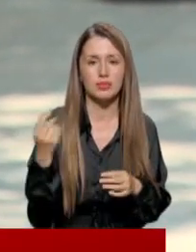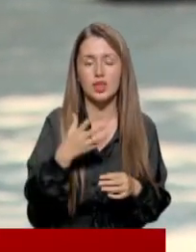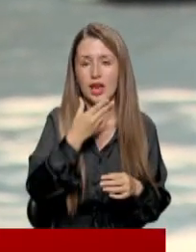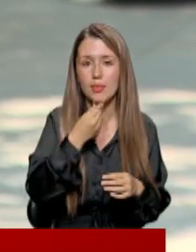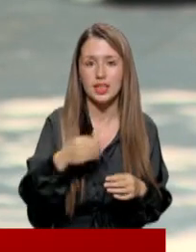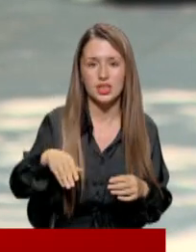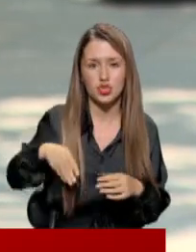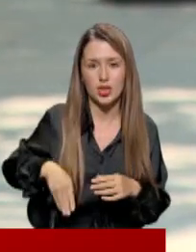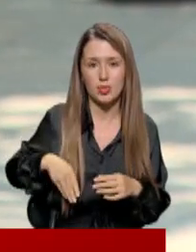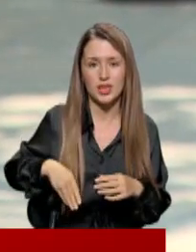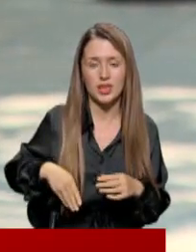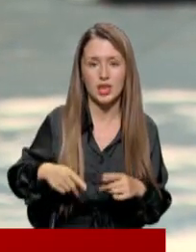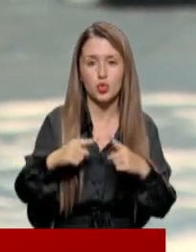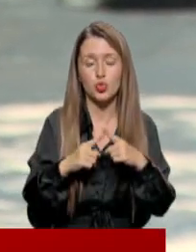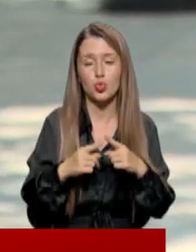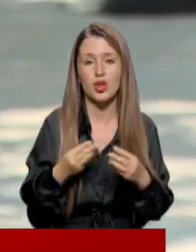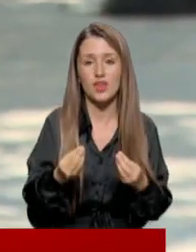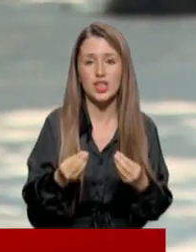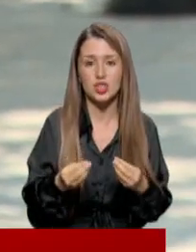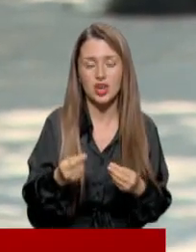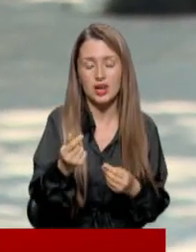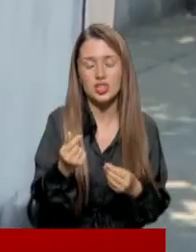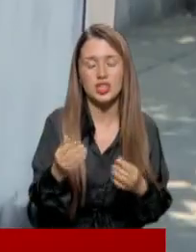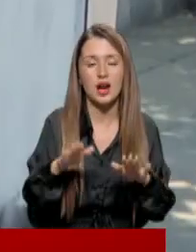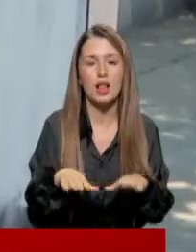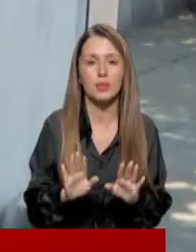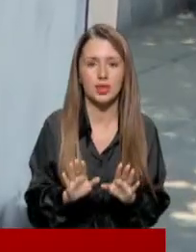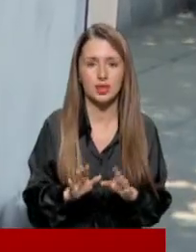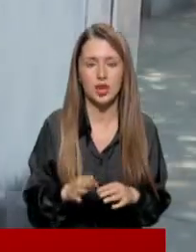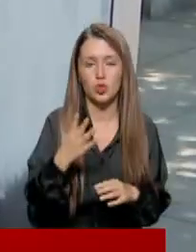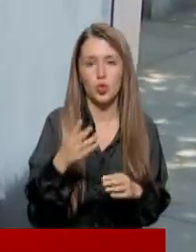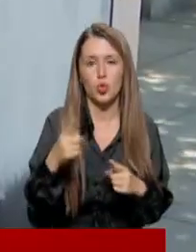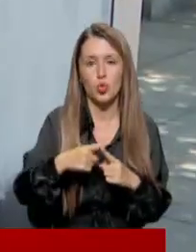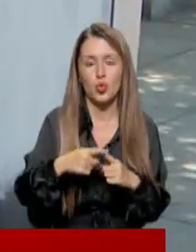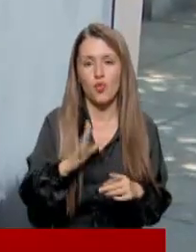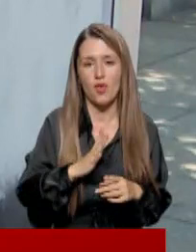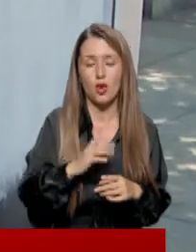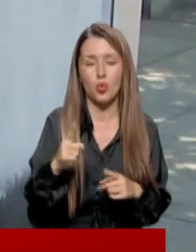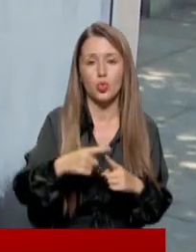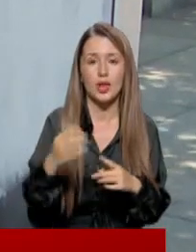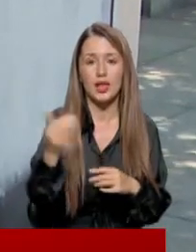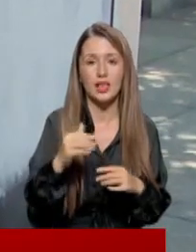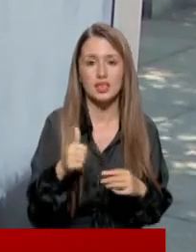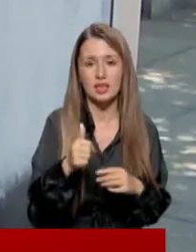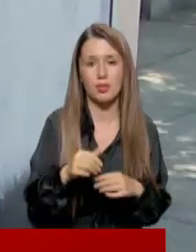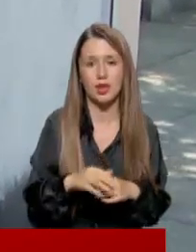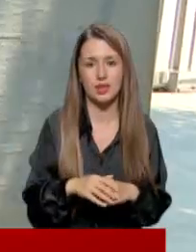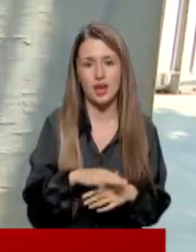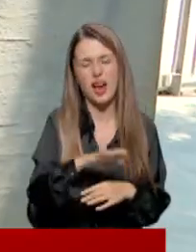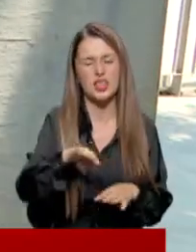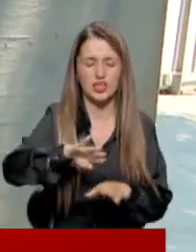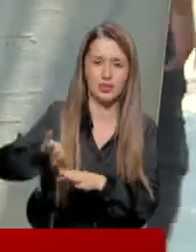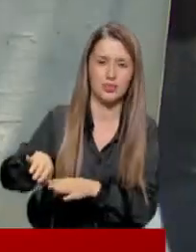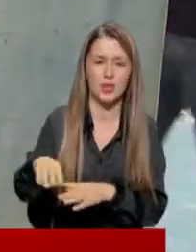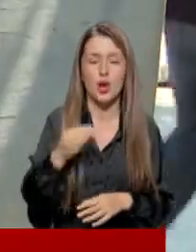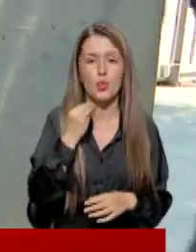emeklinin cebinde torununa verecek bayram harçlığı kalmadı. 4 tane torun var. O torunlar geldiği zaman var ya, her şey bir tarafa.